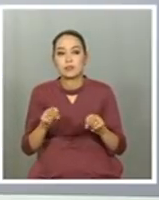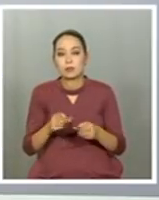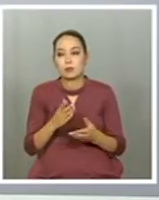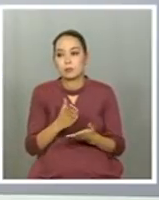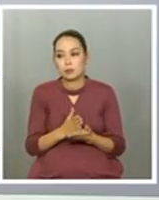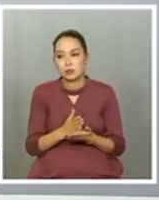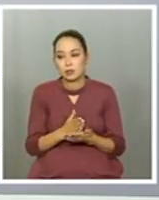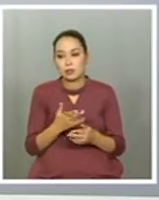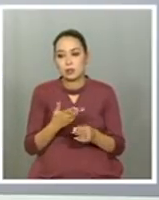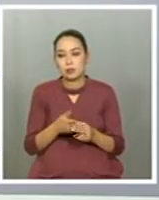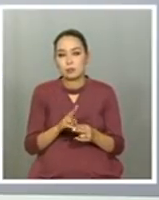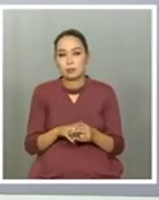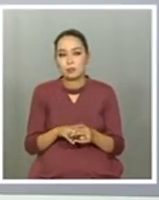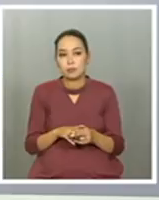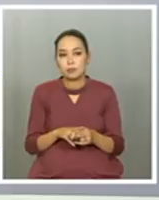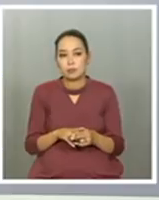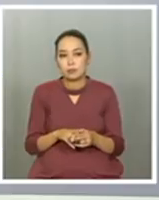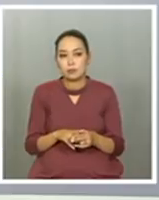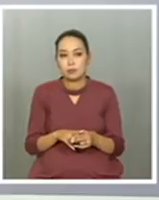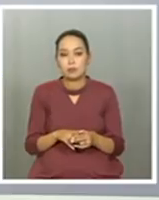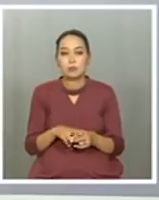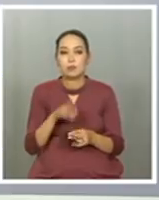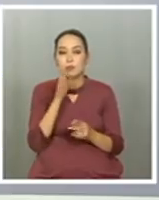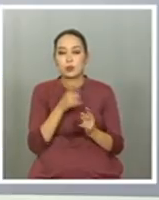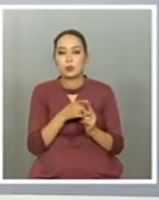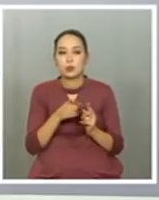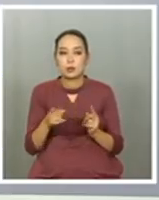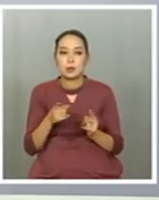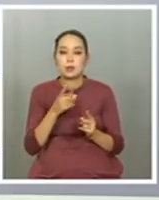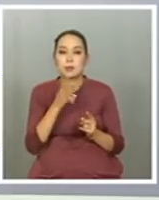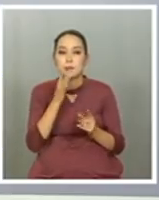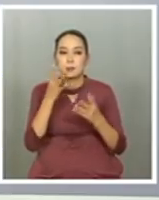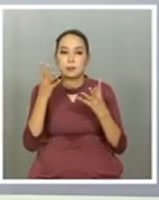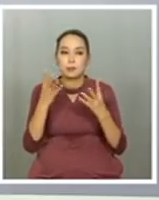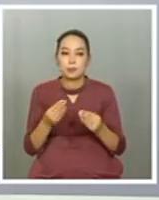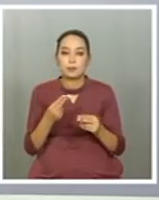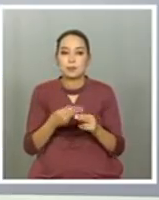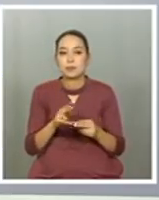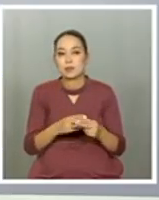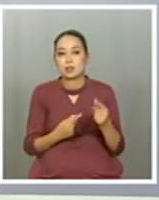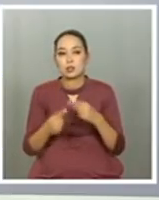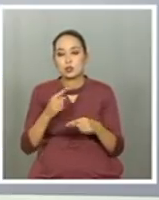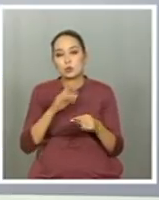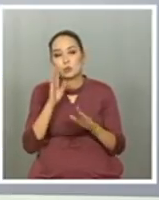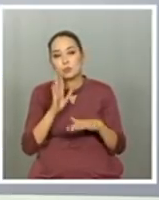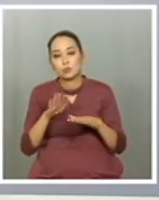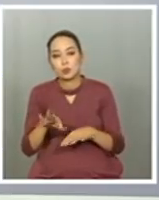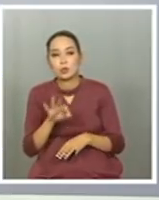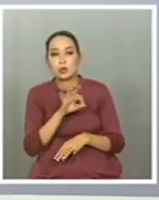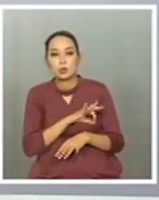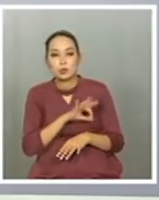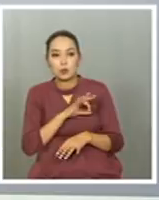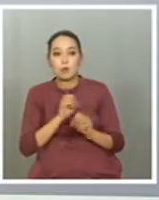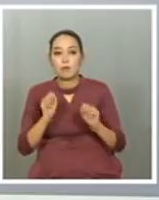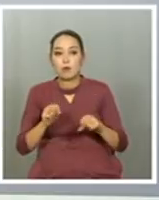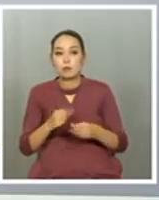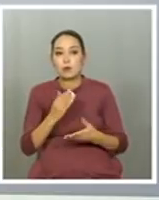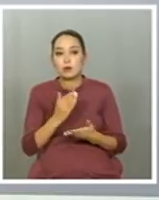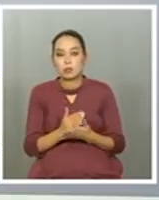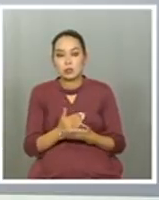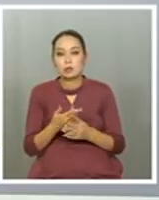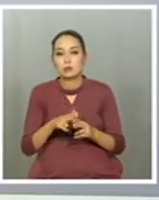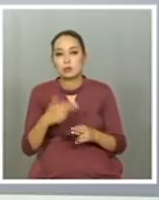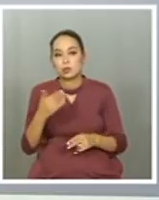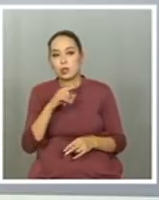бұл мемлекеттер бір уақыттың өзінде бір мезгілде жан-жақты мұхитты пайдаланатын мүмкіндігі болғандықтан олардың